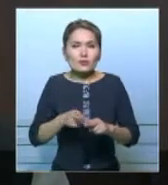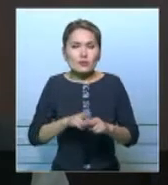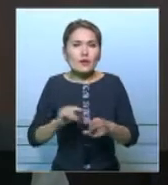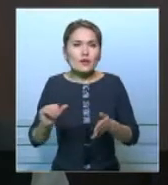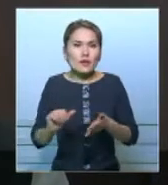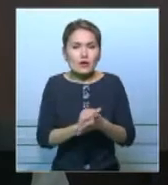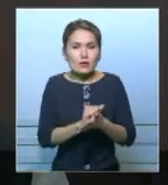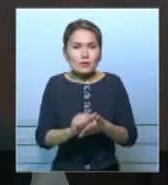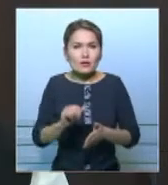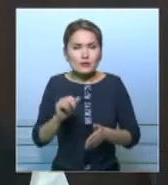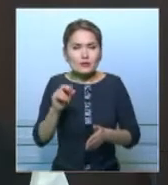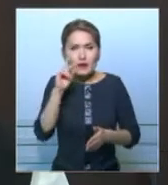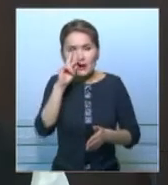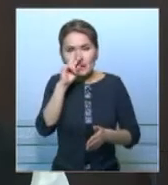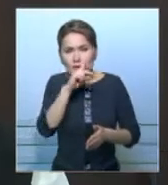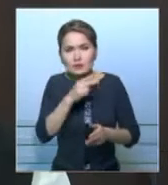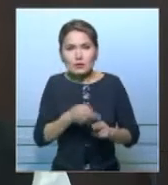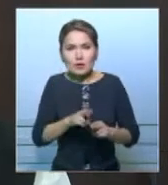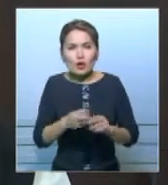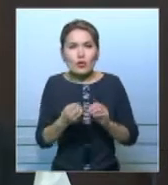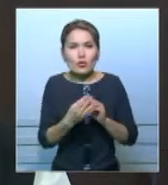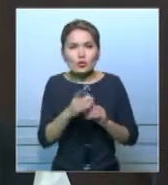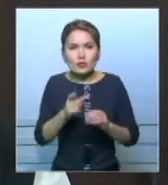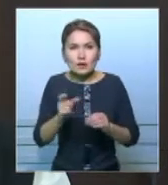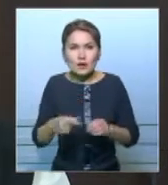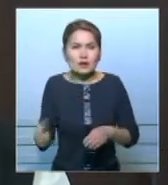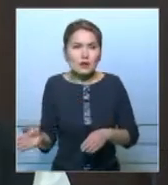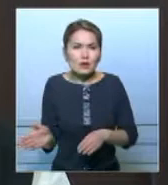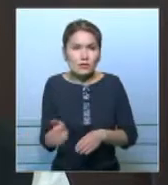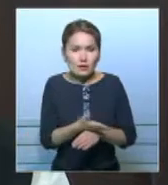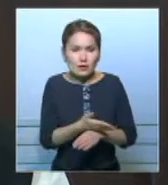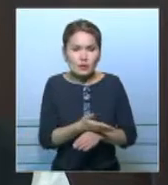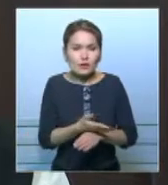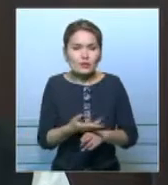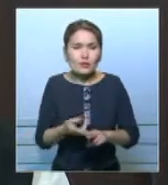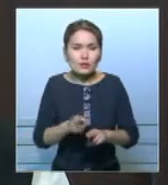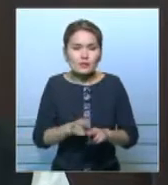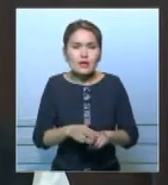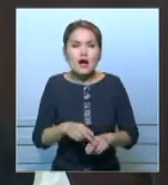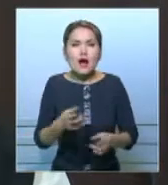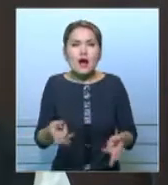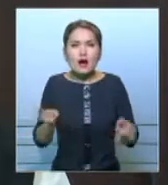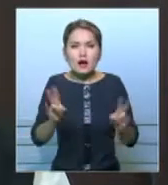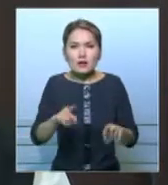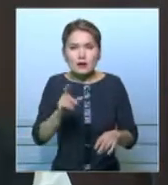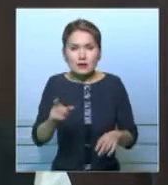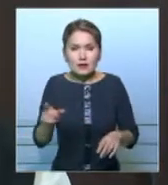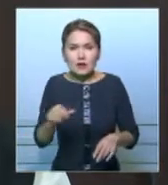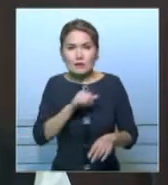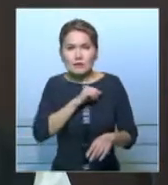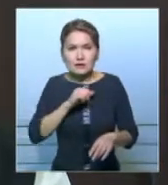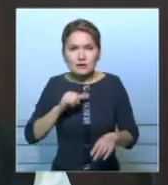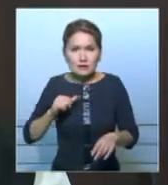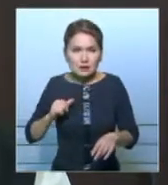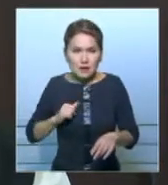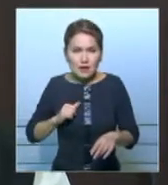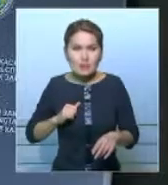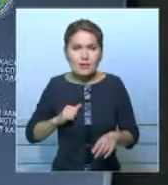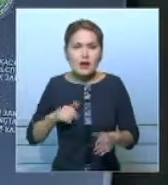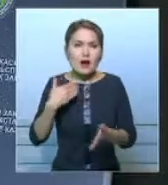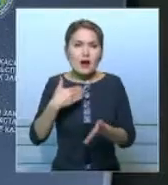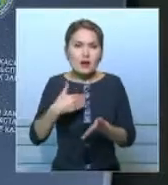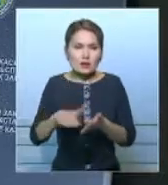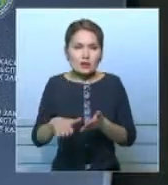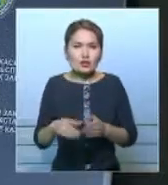бар. Сондай жағдаймен 14 адам түсірілді. Қалғаны өздері арыз жазып, өз еркімен сайлаудан түскен болатын. Соның нәтижесінде 114